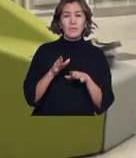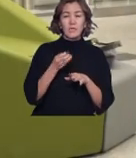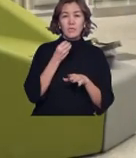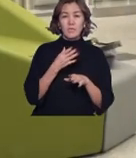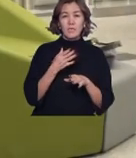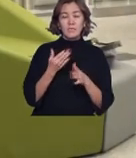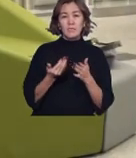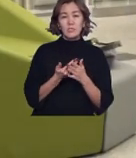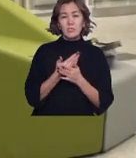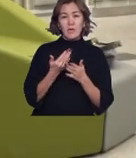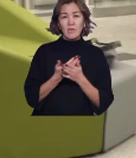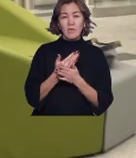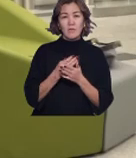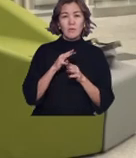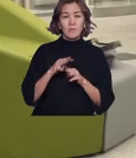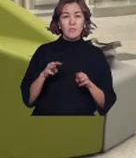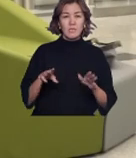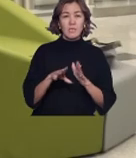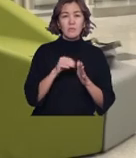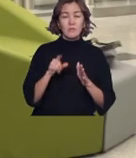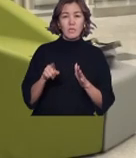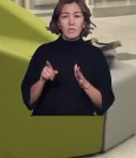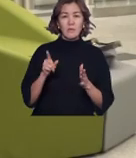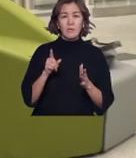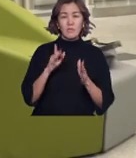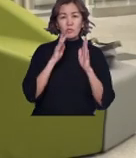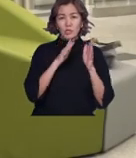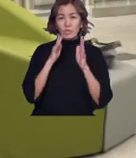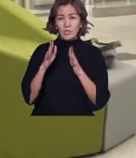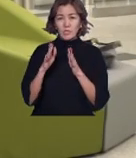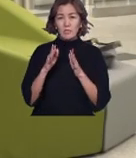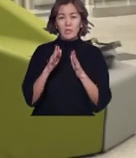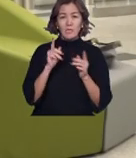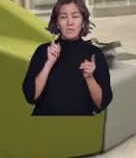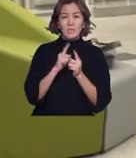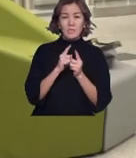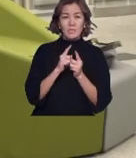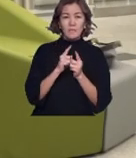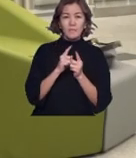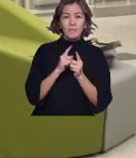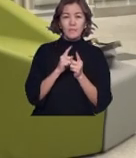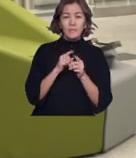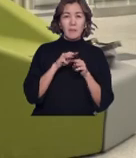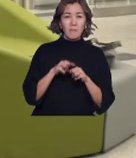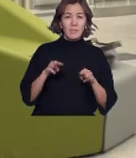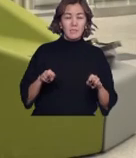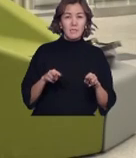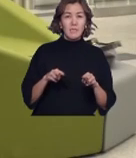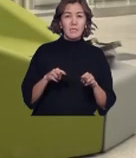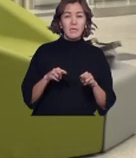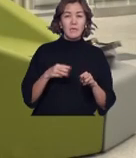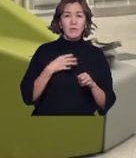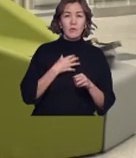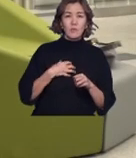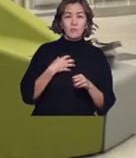жақсы мәселе бұл жерде министрлерменен жеке-жеке депутаттар кездесіп, сол министрлерге елдің